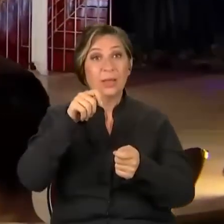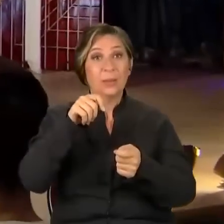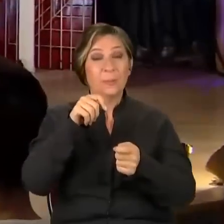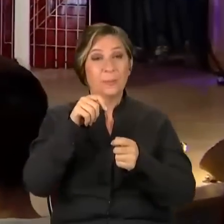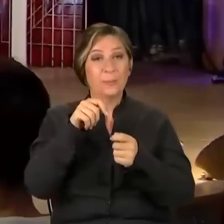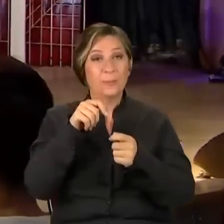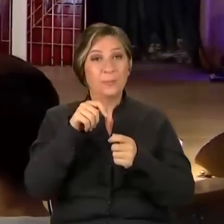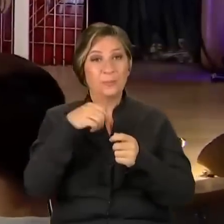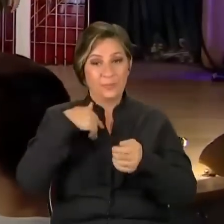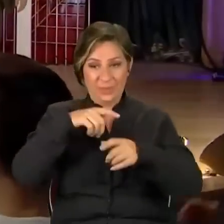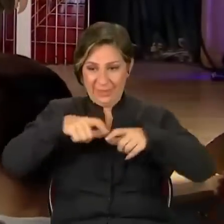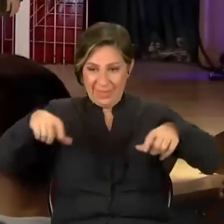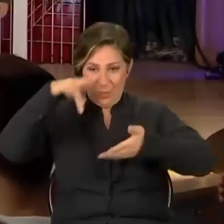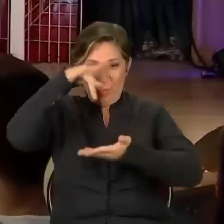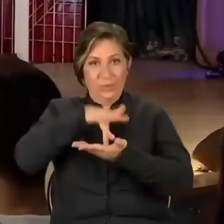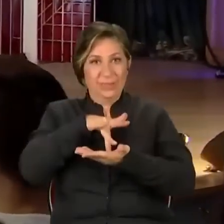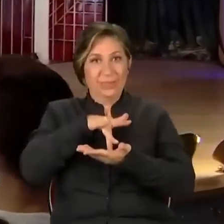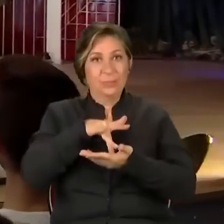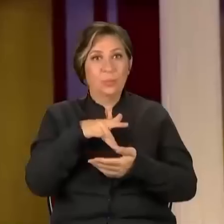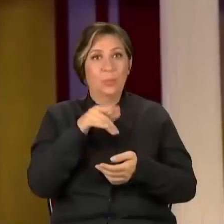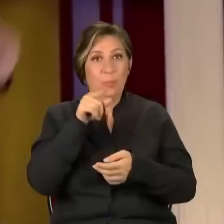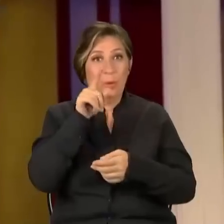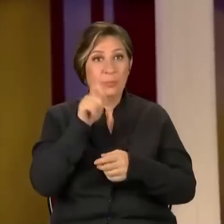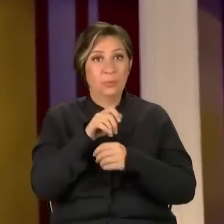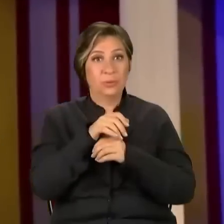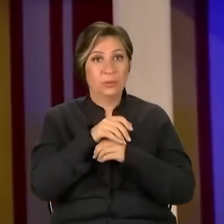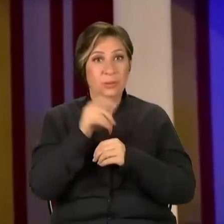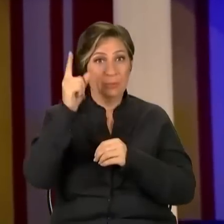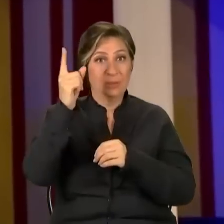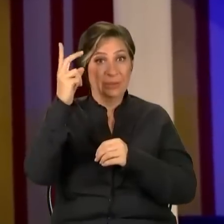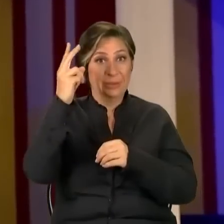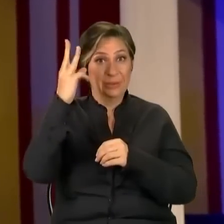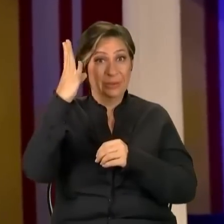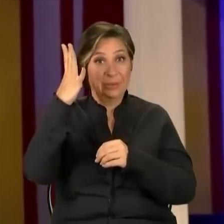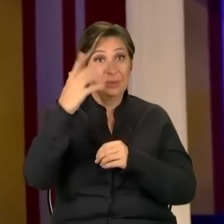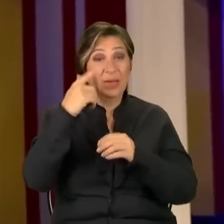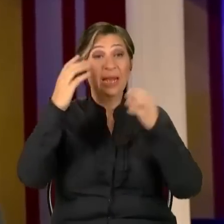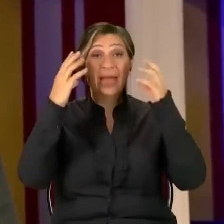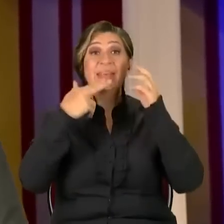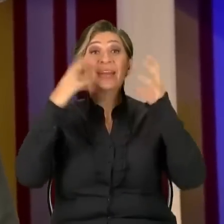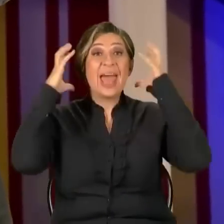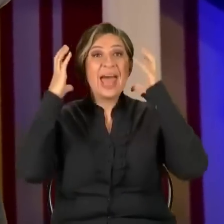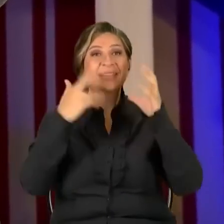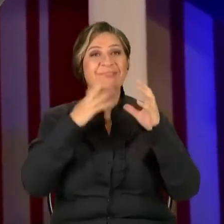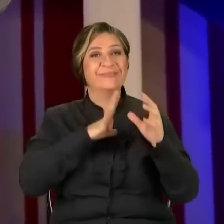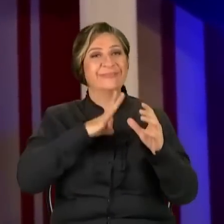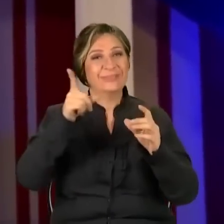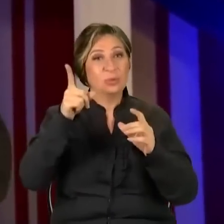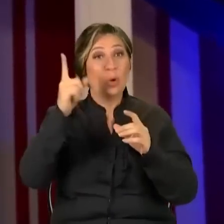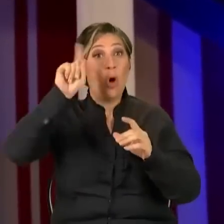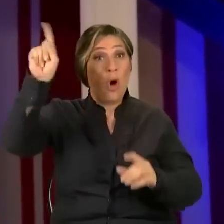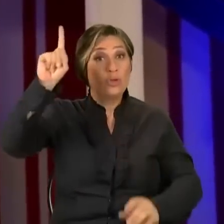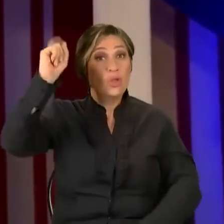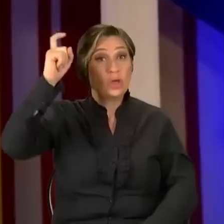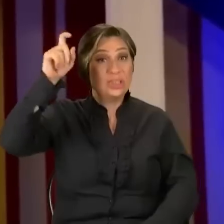ortasındaydım. Sahnenin ortasındaydım. Ve böyle yapıyor bak, geri sayılıyor. Reyhan geri sayıyordu, çok iyi hatırlıyorum.